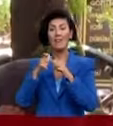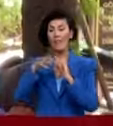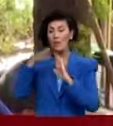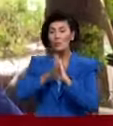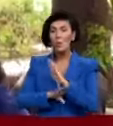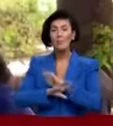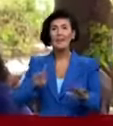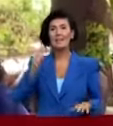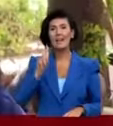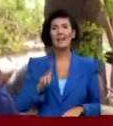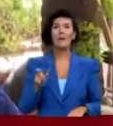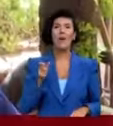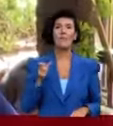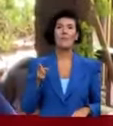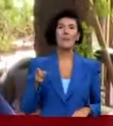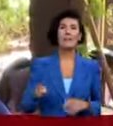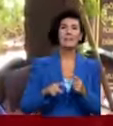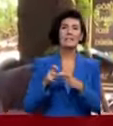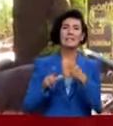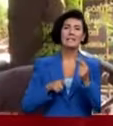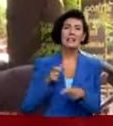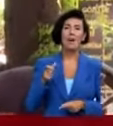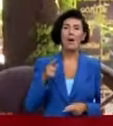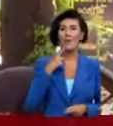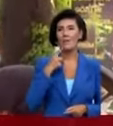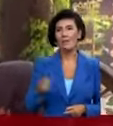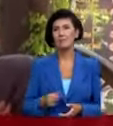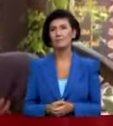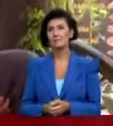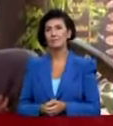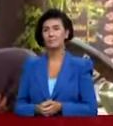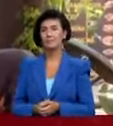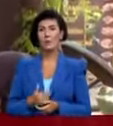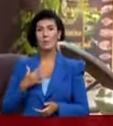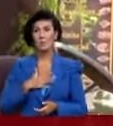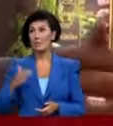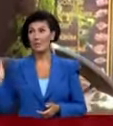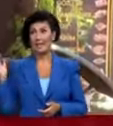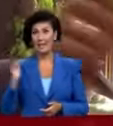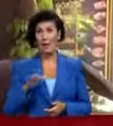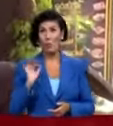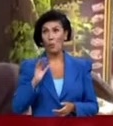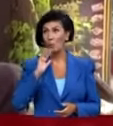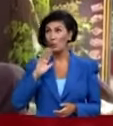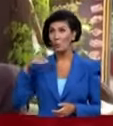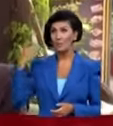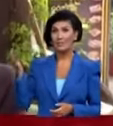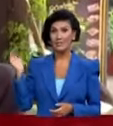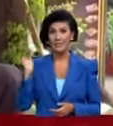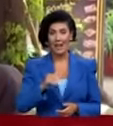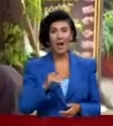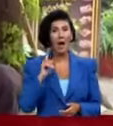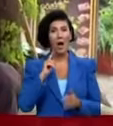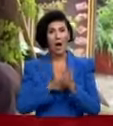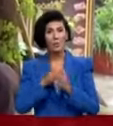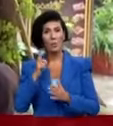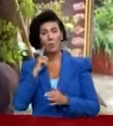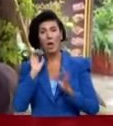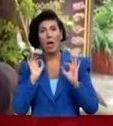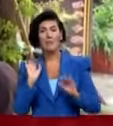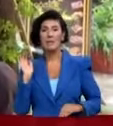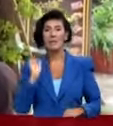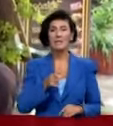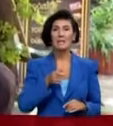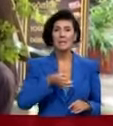tek kahve olma unvanını da isli kahve taşıyor. Bursa'ya yolu düşenler, özellikle yurt dışından gelenler de adını duyanlar isli